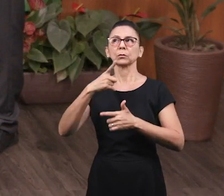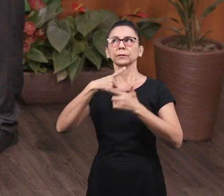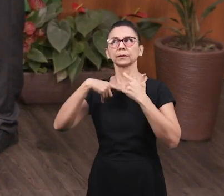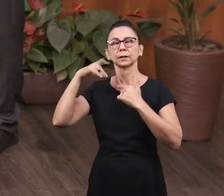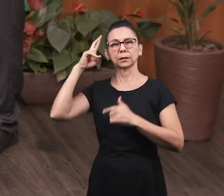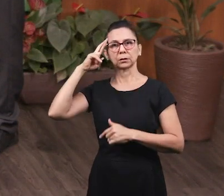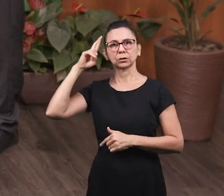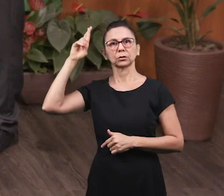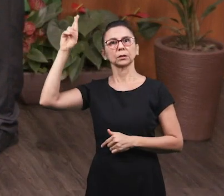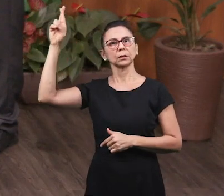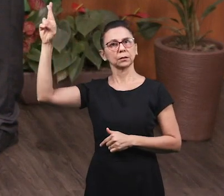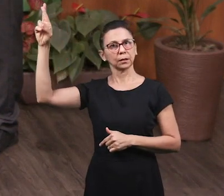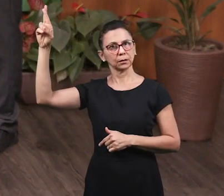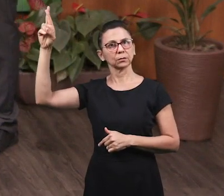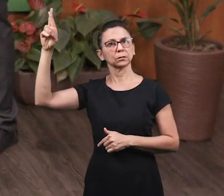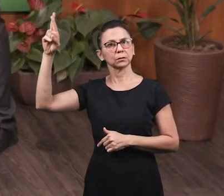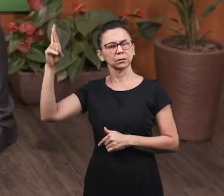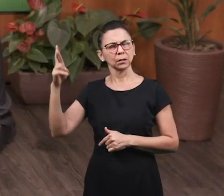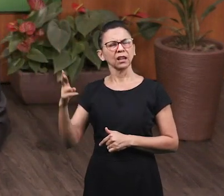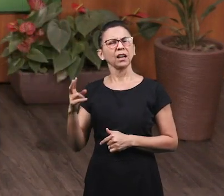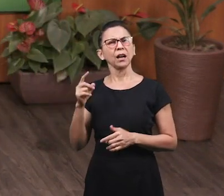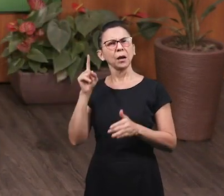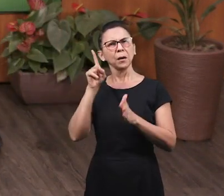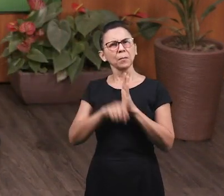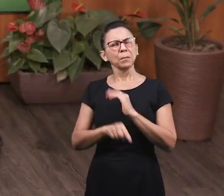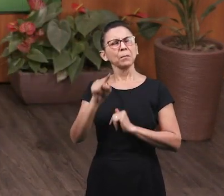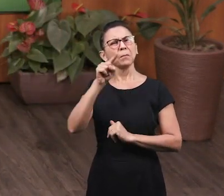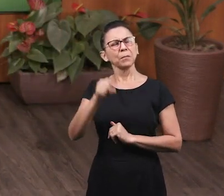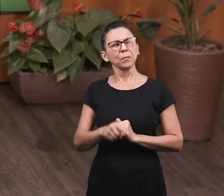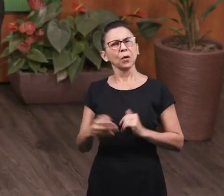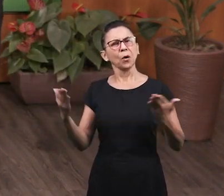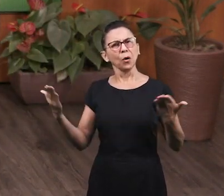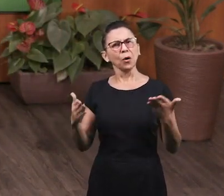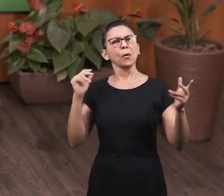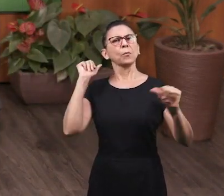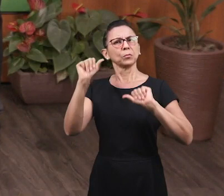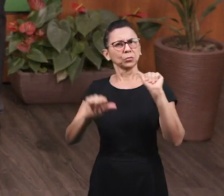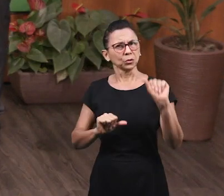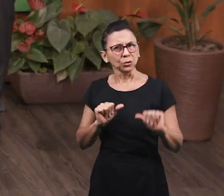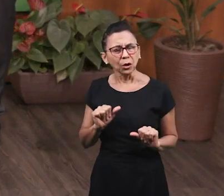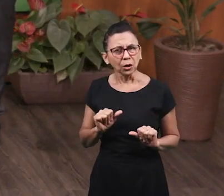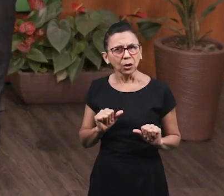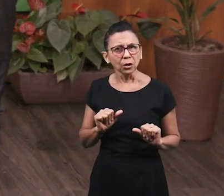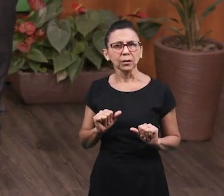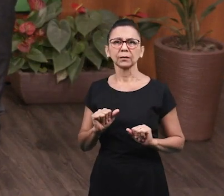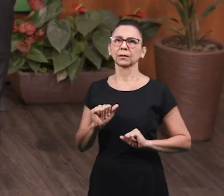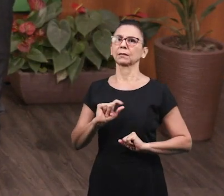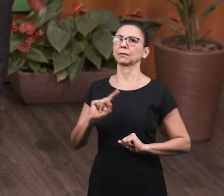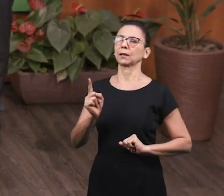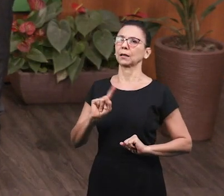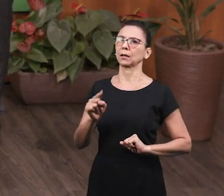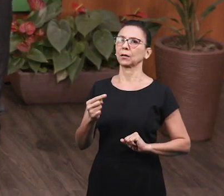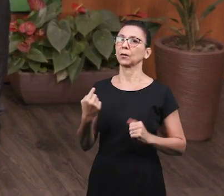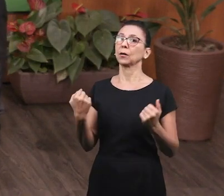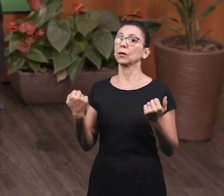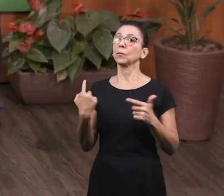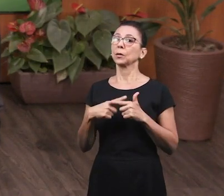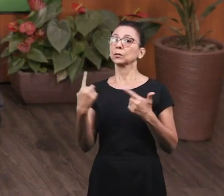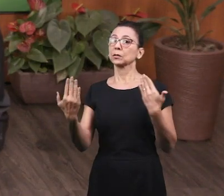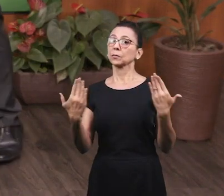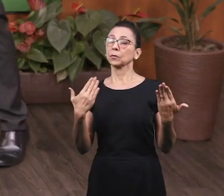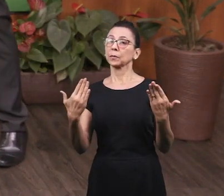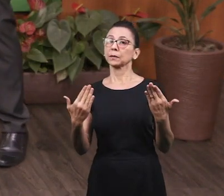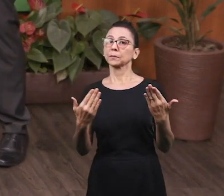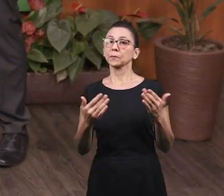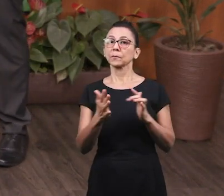tout selon la volonté de Dieu. Maintenant, cela n'a pas changé parce que nous sommes en train de voir Jésus à l'Ancien Testament et